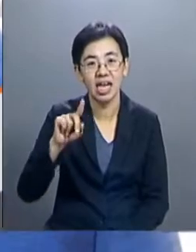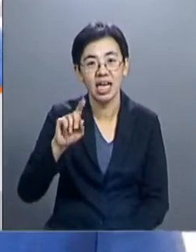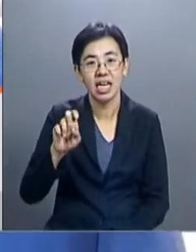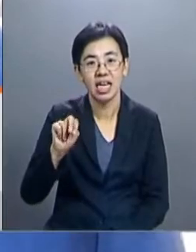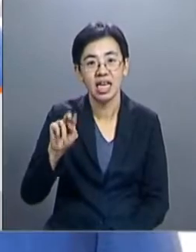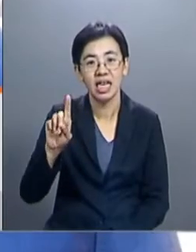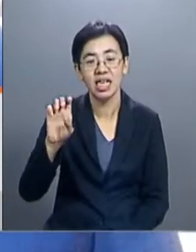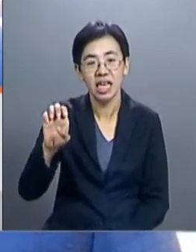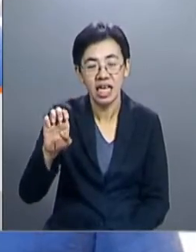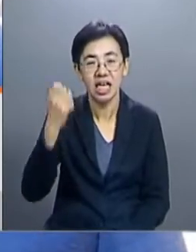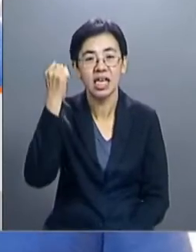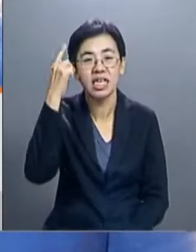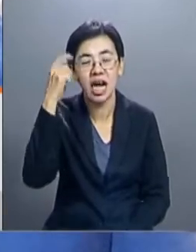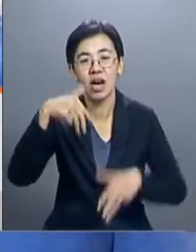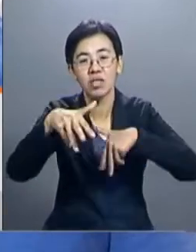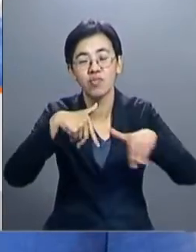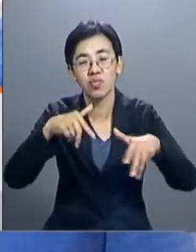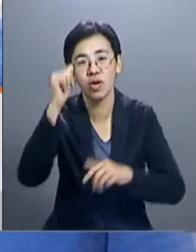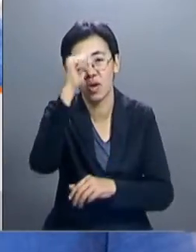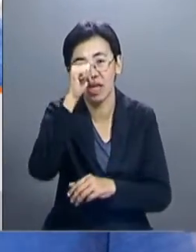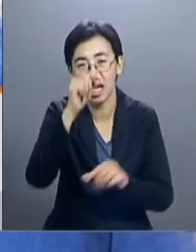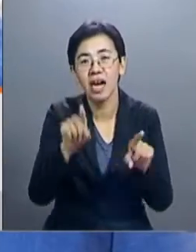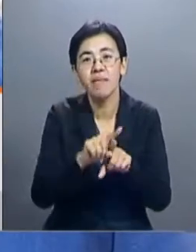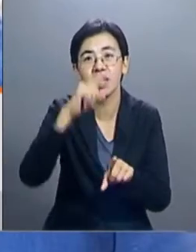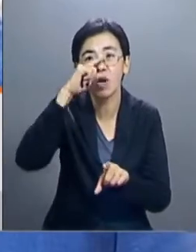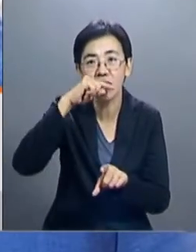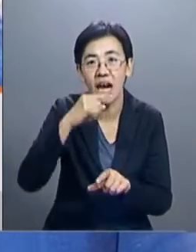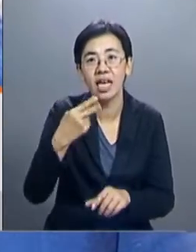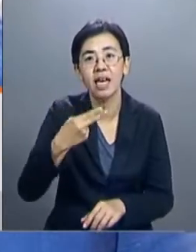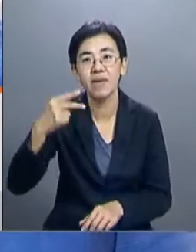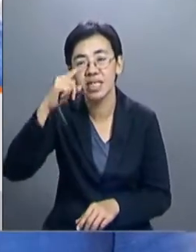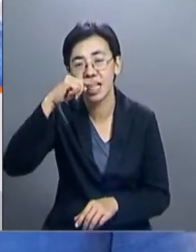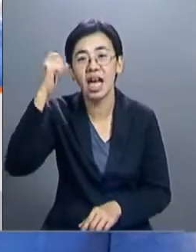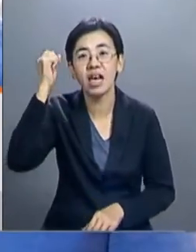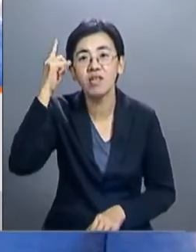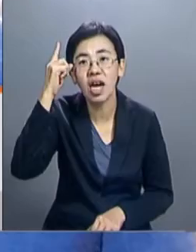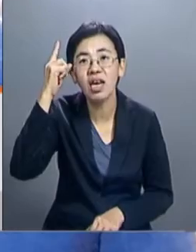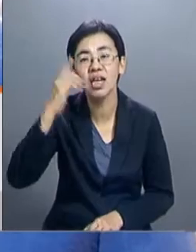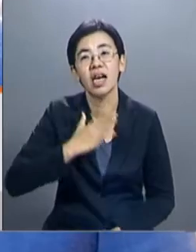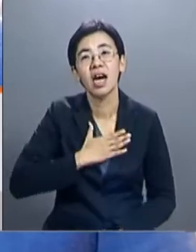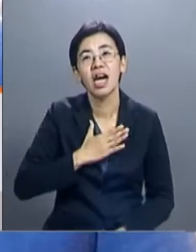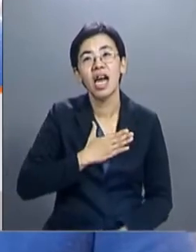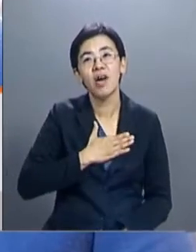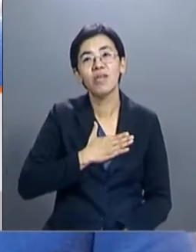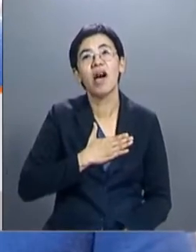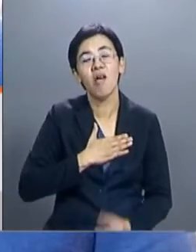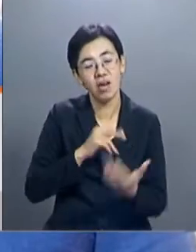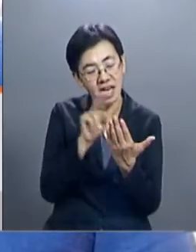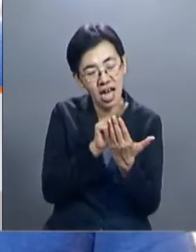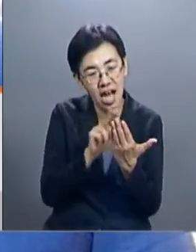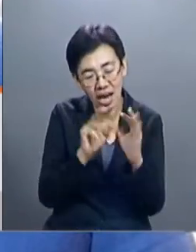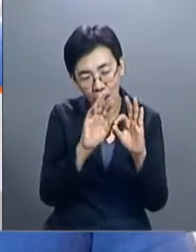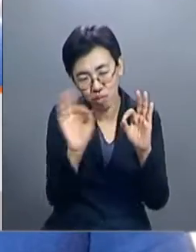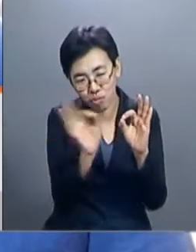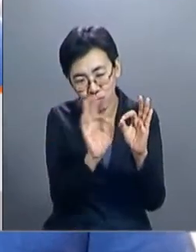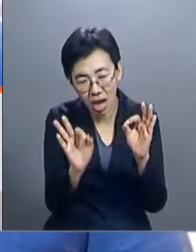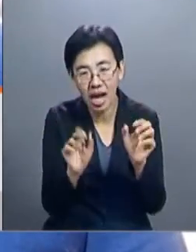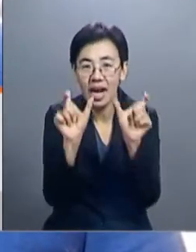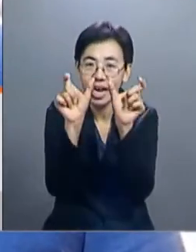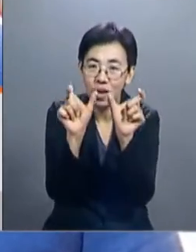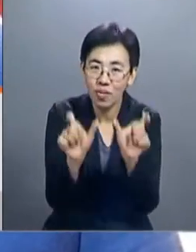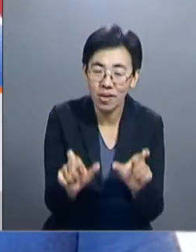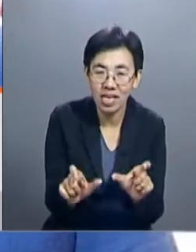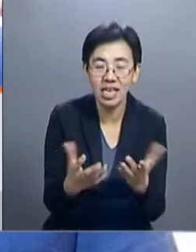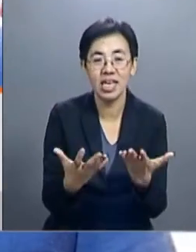าใจคนอินเดียมันก็เหมือนคนไทยเราเข้าใจภาษาไทยเราก็จะอ่านพวกวรรณกรรมอ่านบทกวี